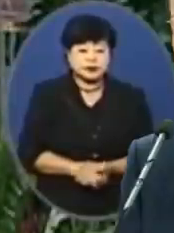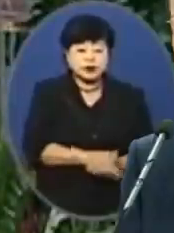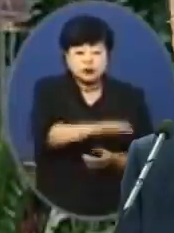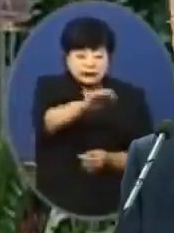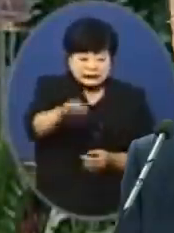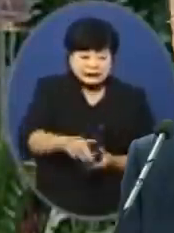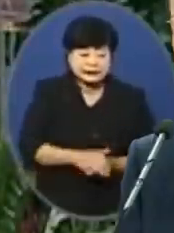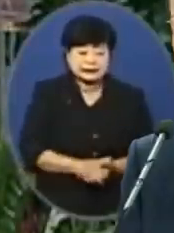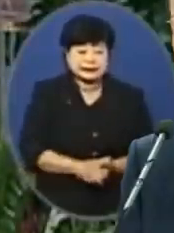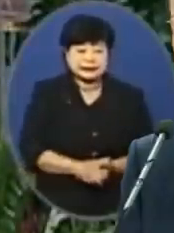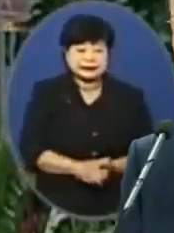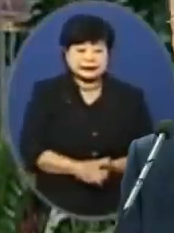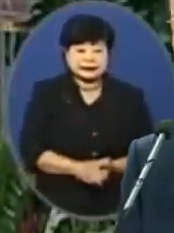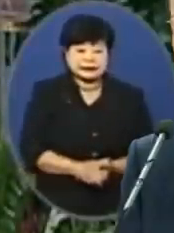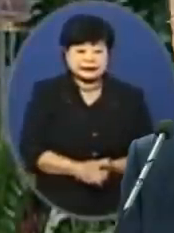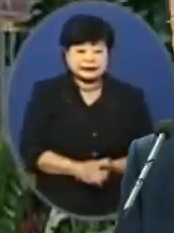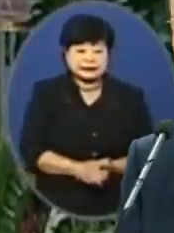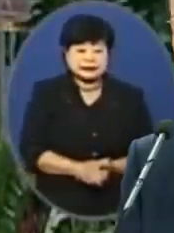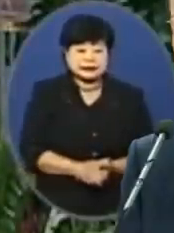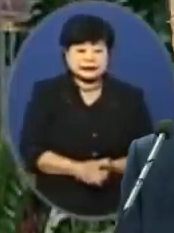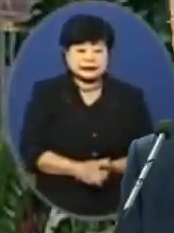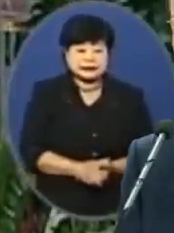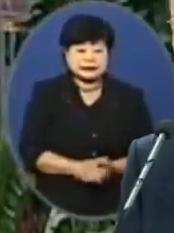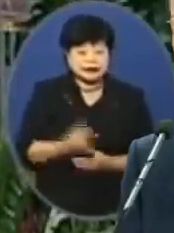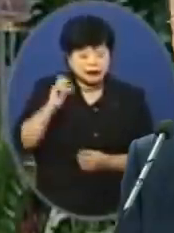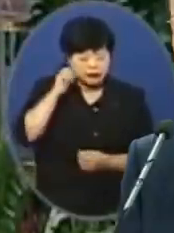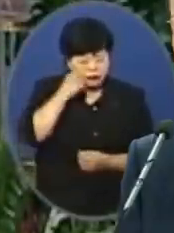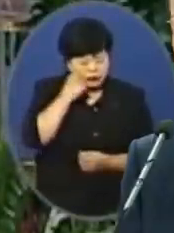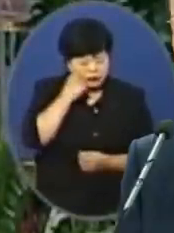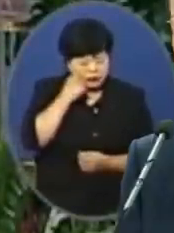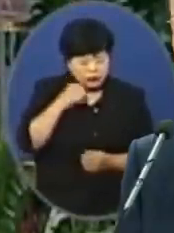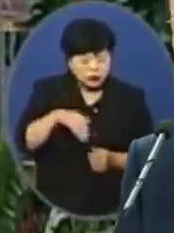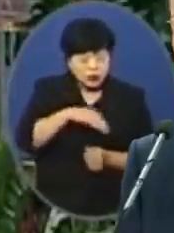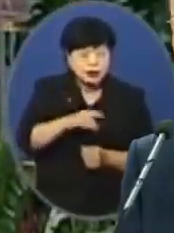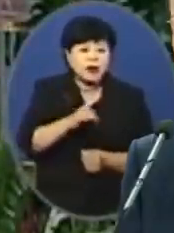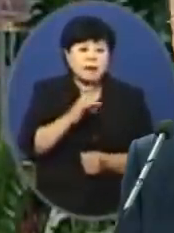우리는 적다진 어려운 환경만